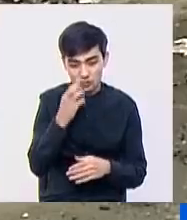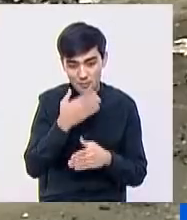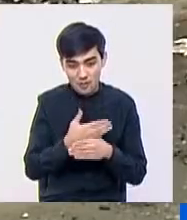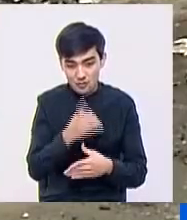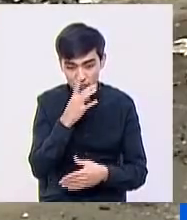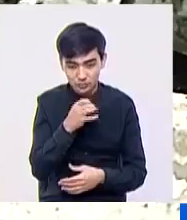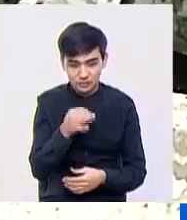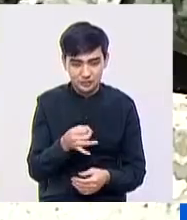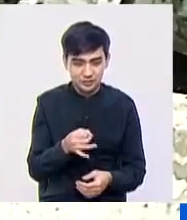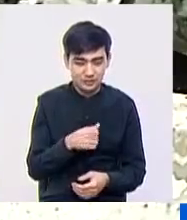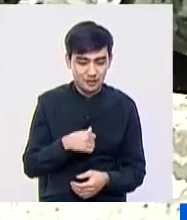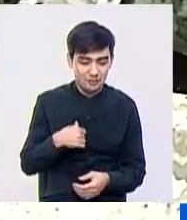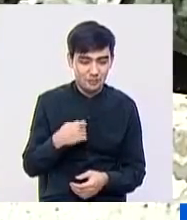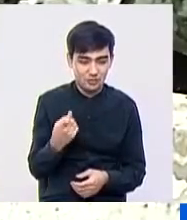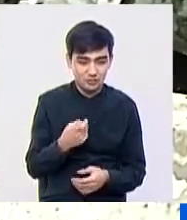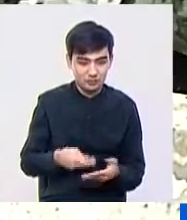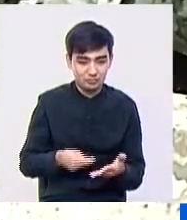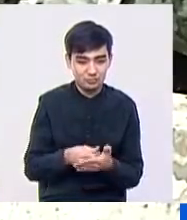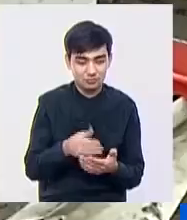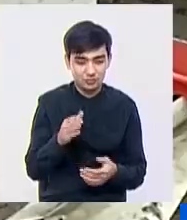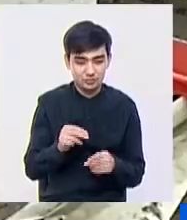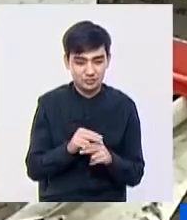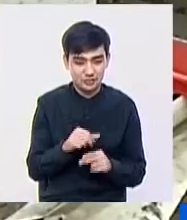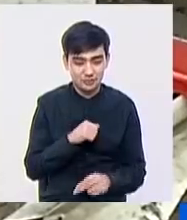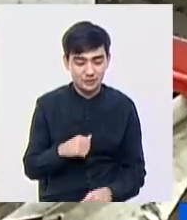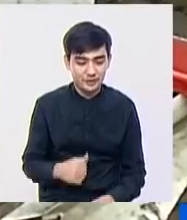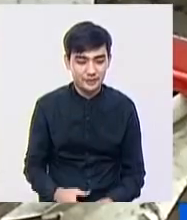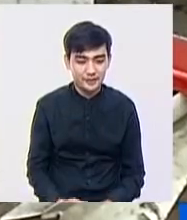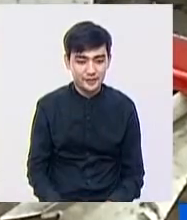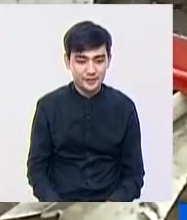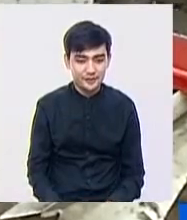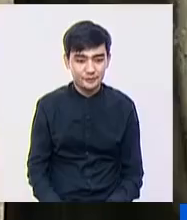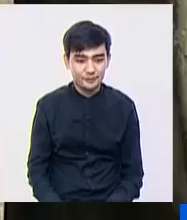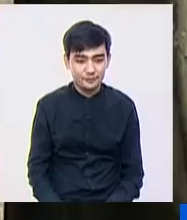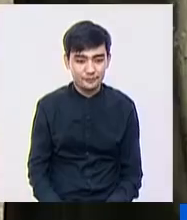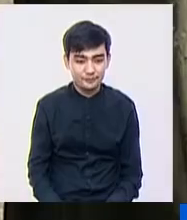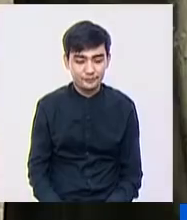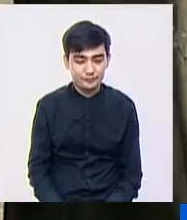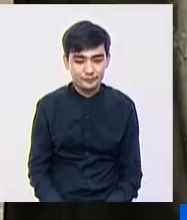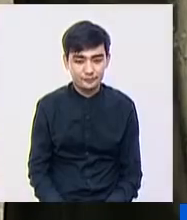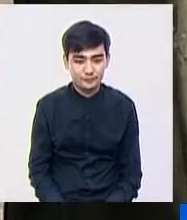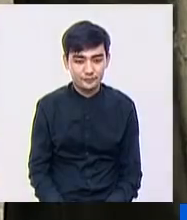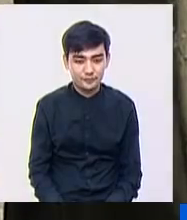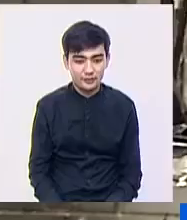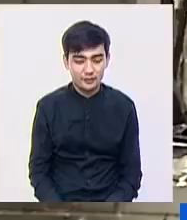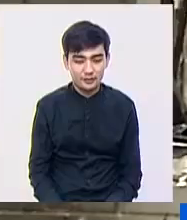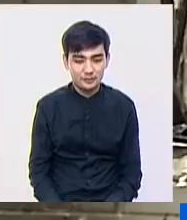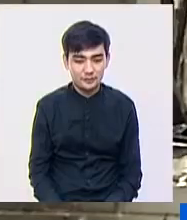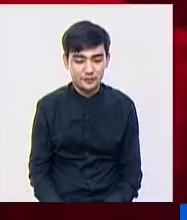то ущерб ляжет на плечи горожан. Ардак Камал, Думан Сулейменов, Информбюро, Алматы.